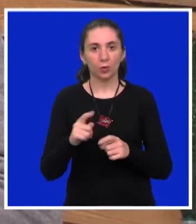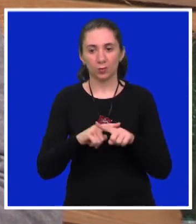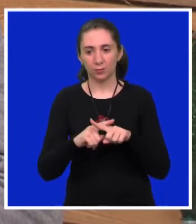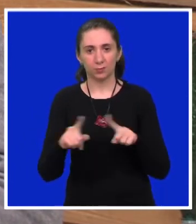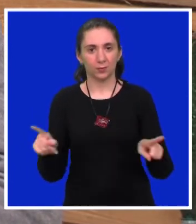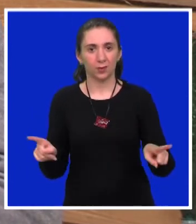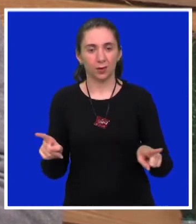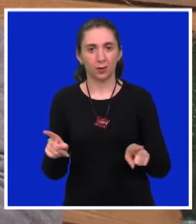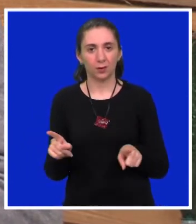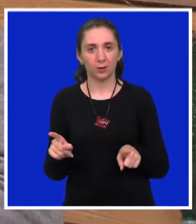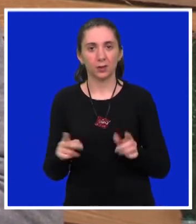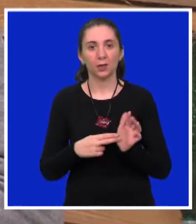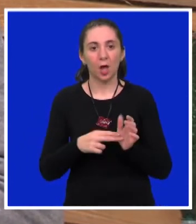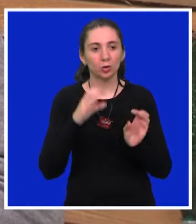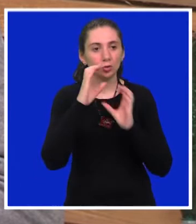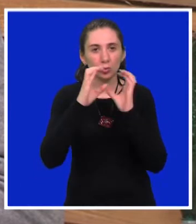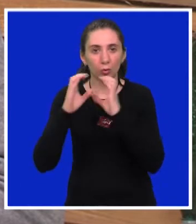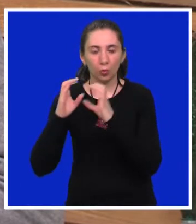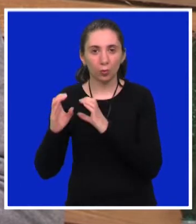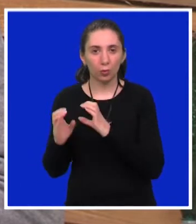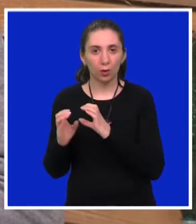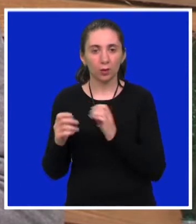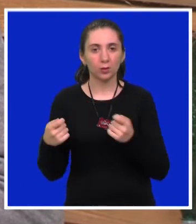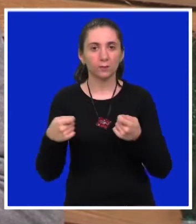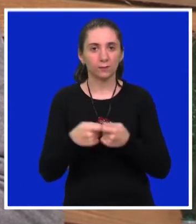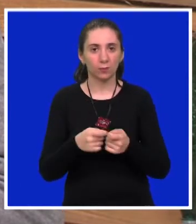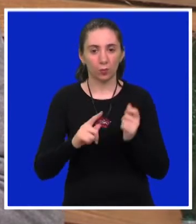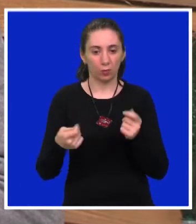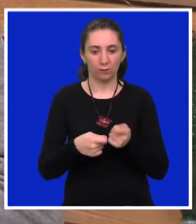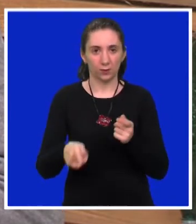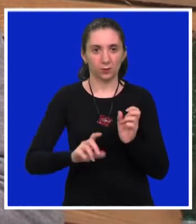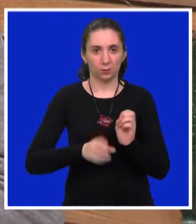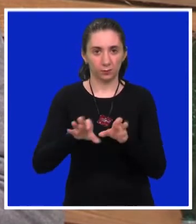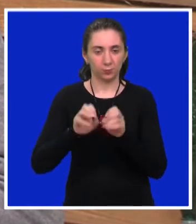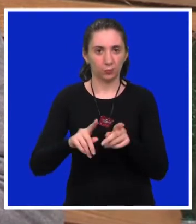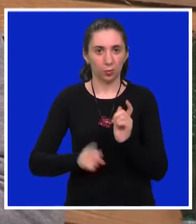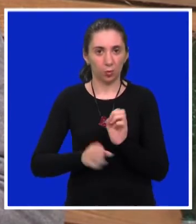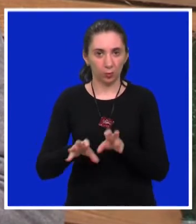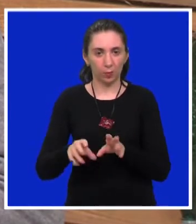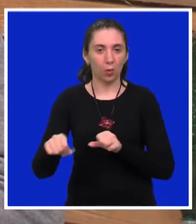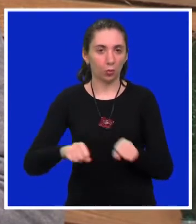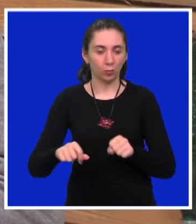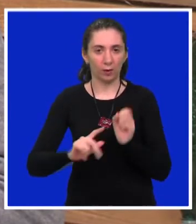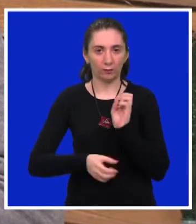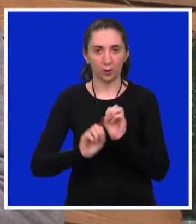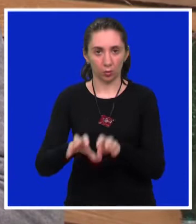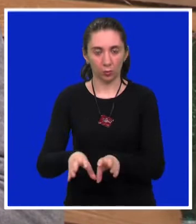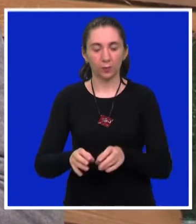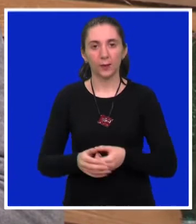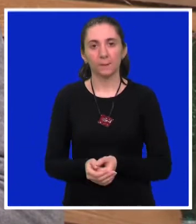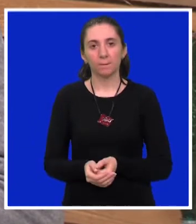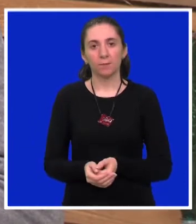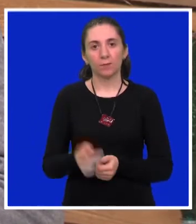unutar raznih načina komunikacije vezano za odlaganje otpada, odnosno gospodarenje